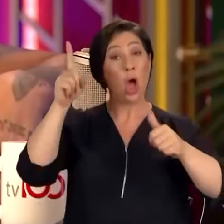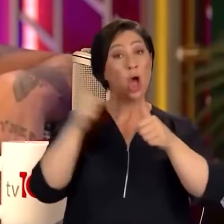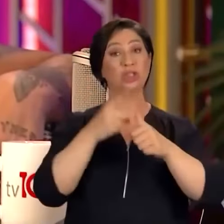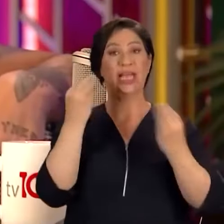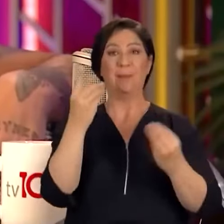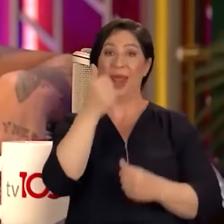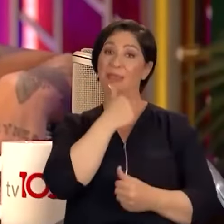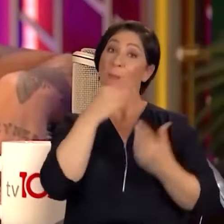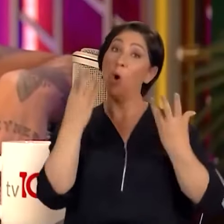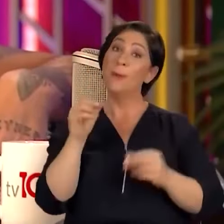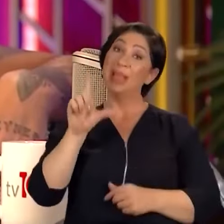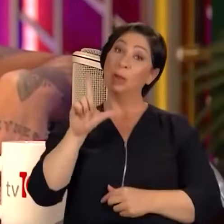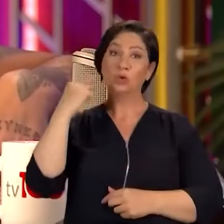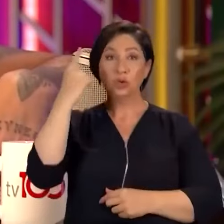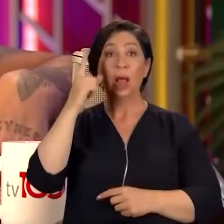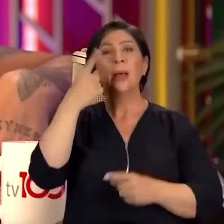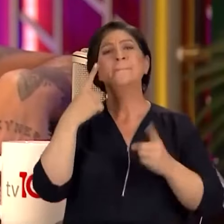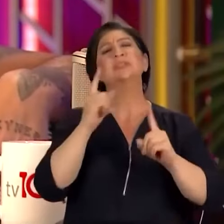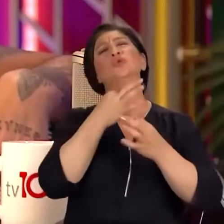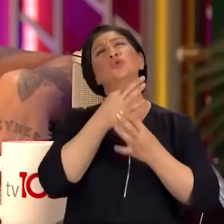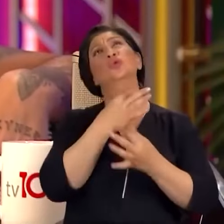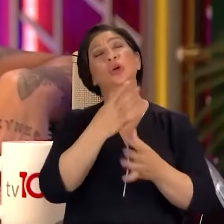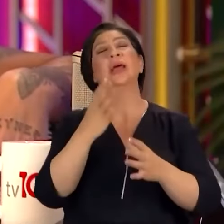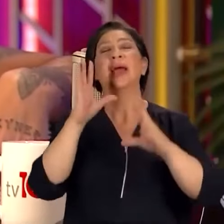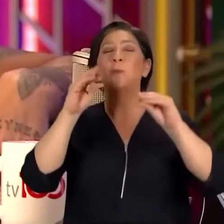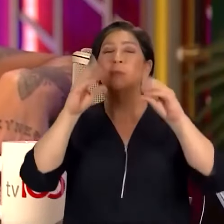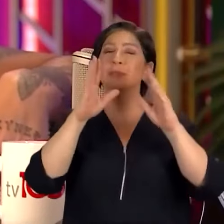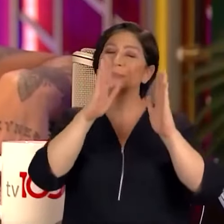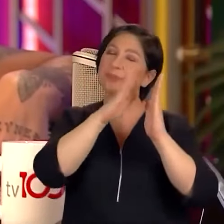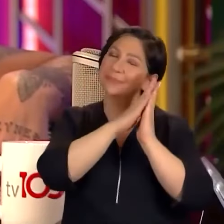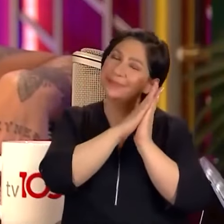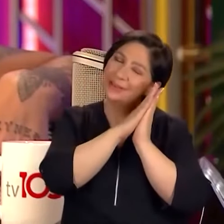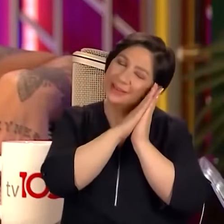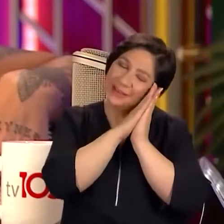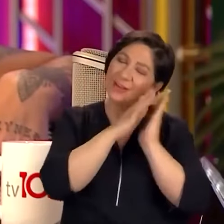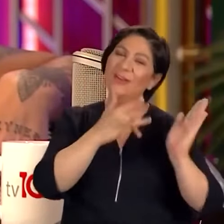olman gerektiğini düşünüyorum ve Allah'a bir şükür yastığa böyle kafamı koyduğumda da